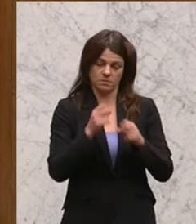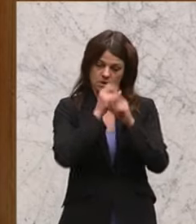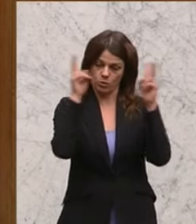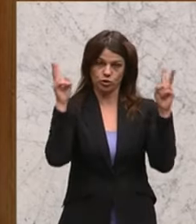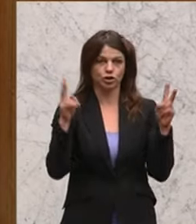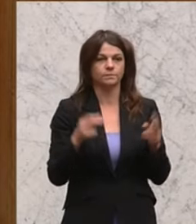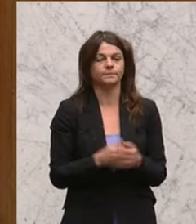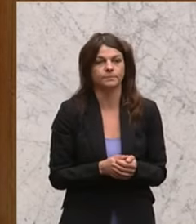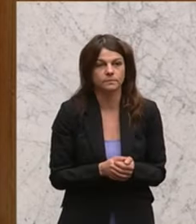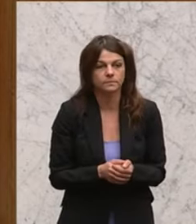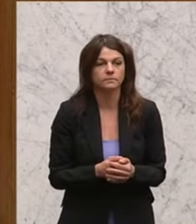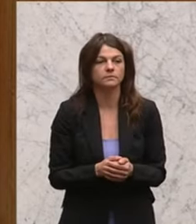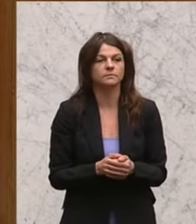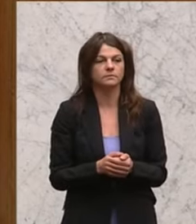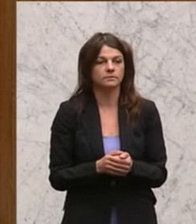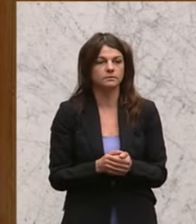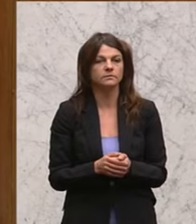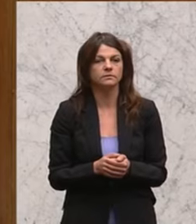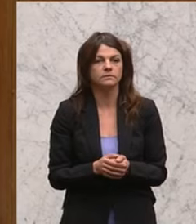logisch.